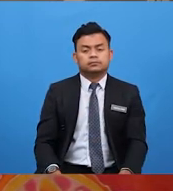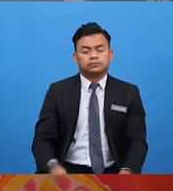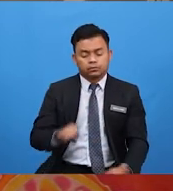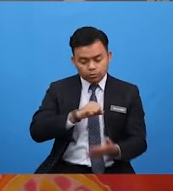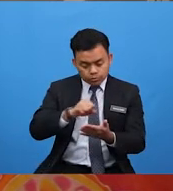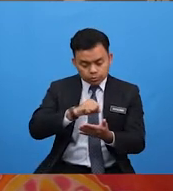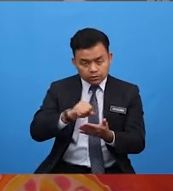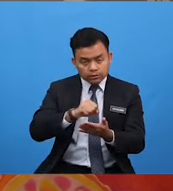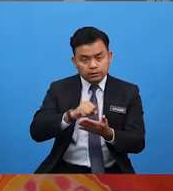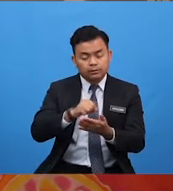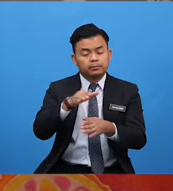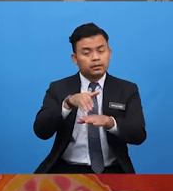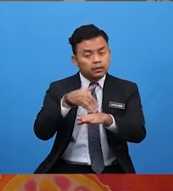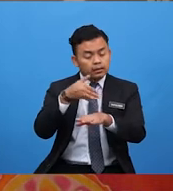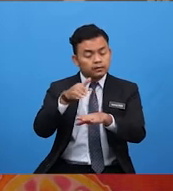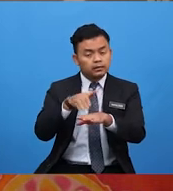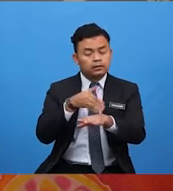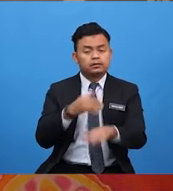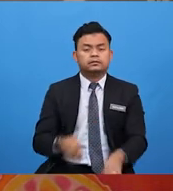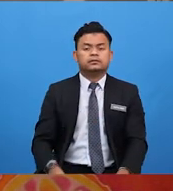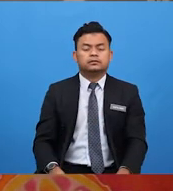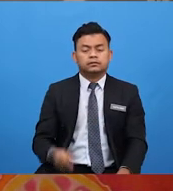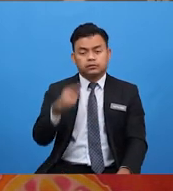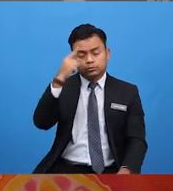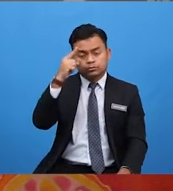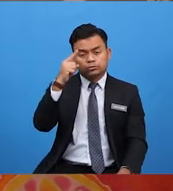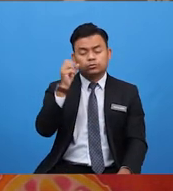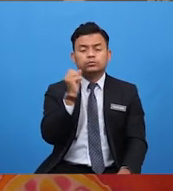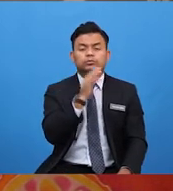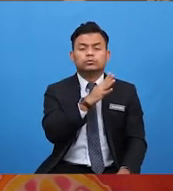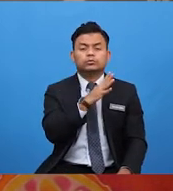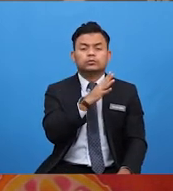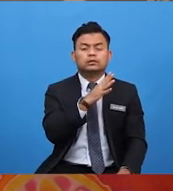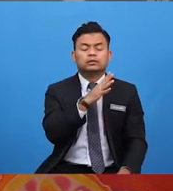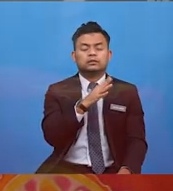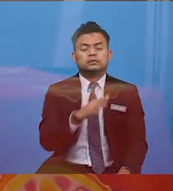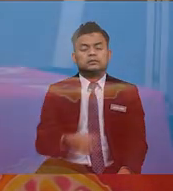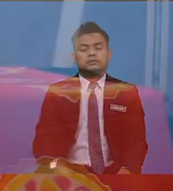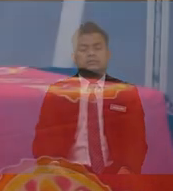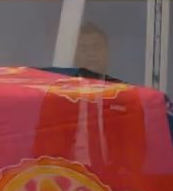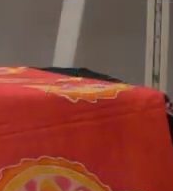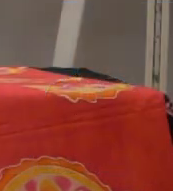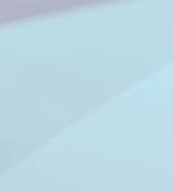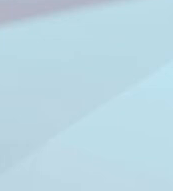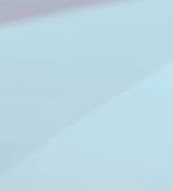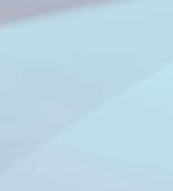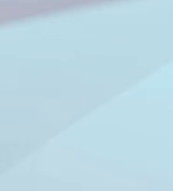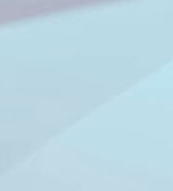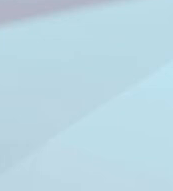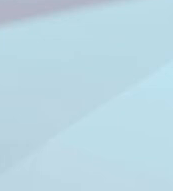ini adalah untuk membuang sisa larutan sodium silikat yang melekat pada kain.